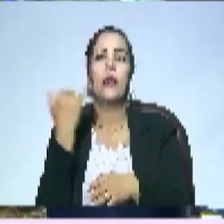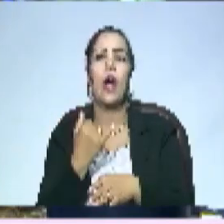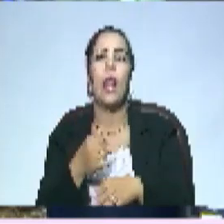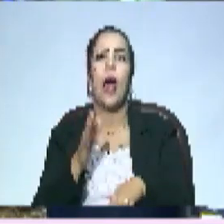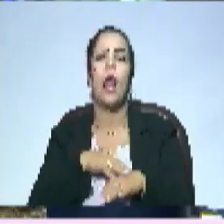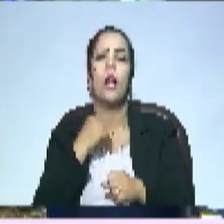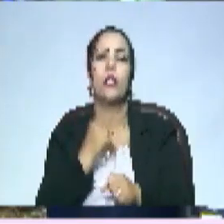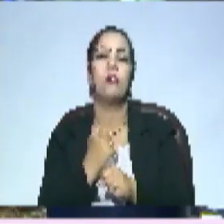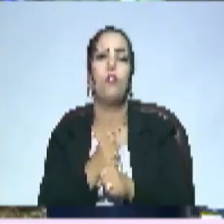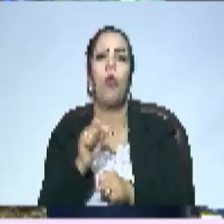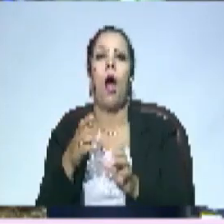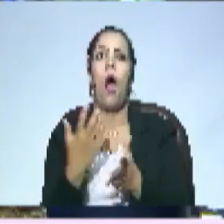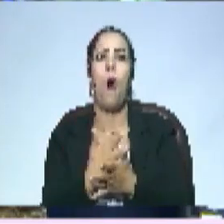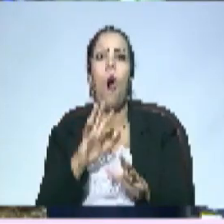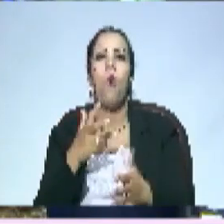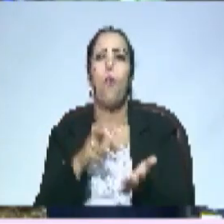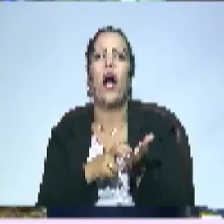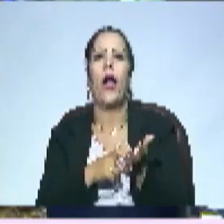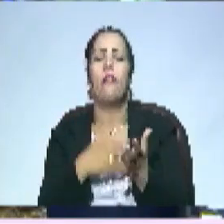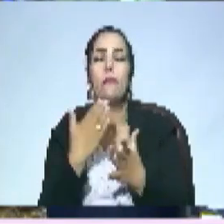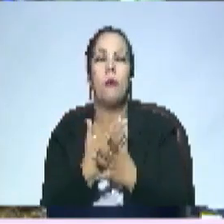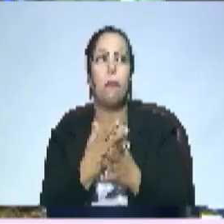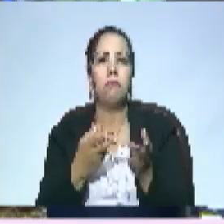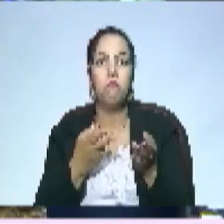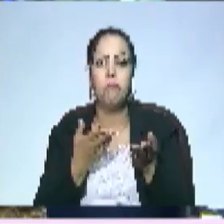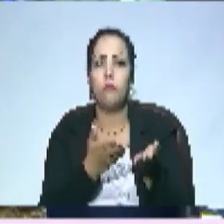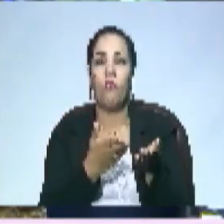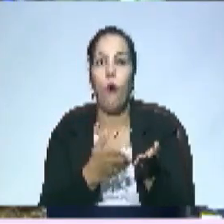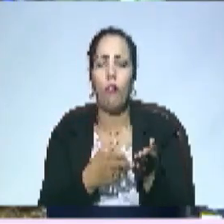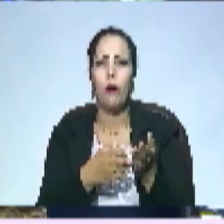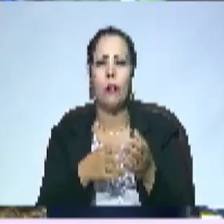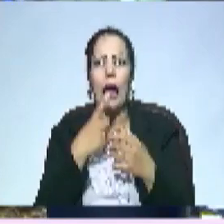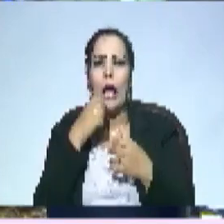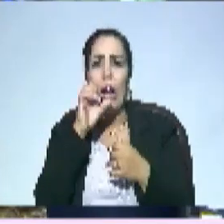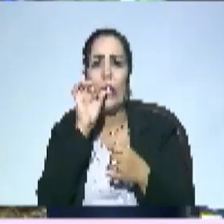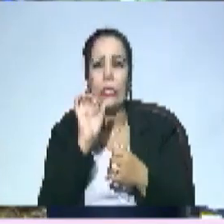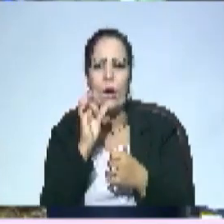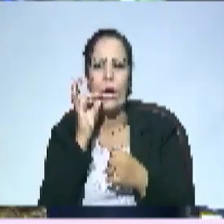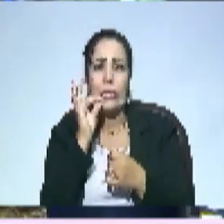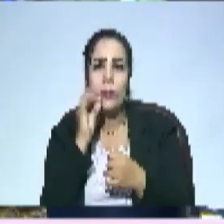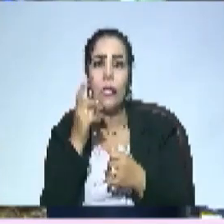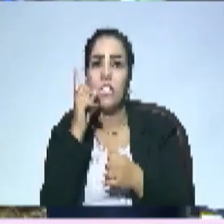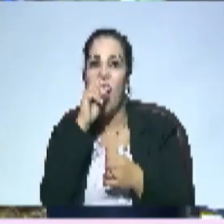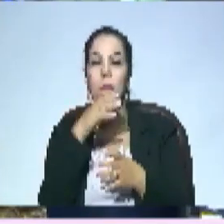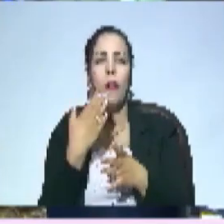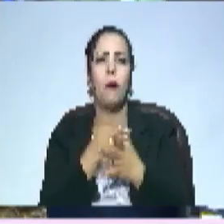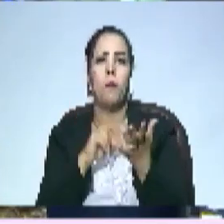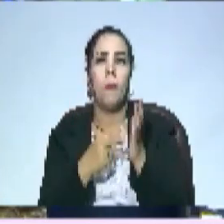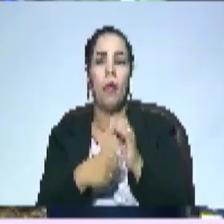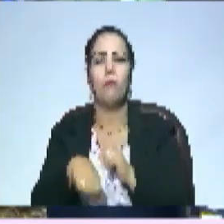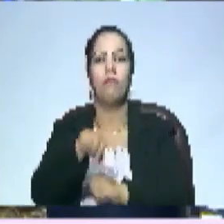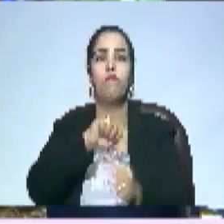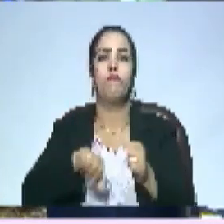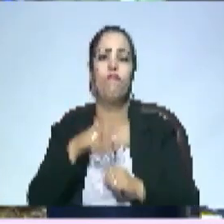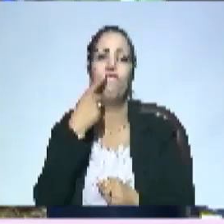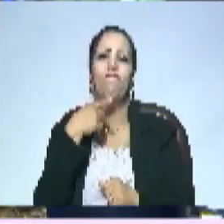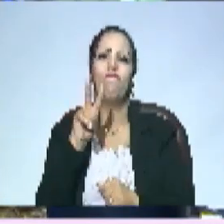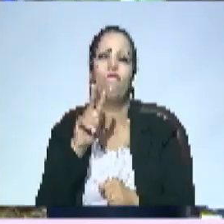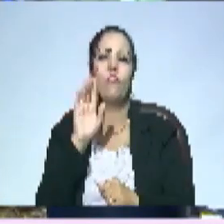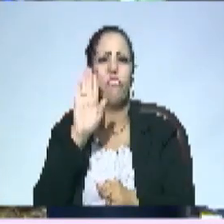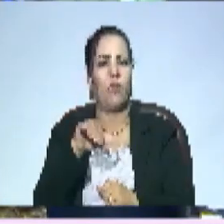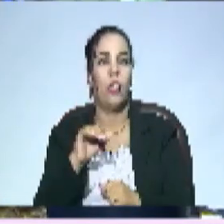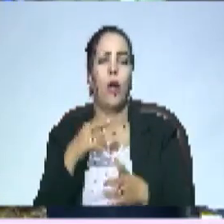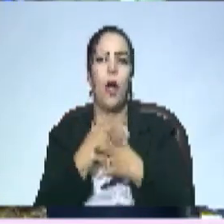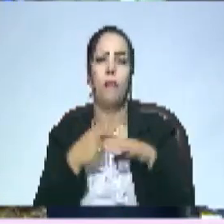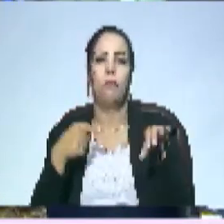نفسه الشغل، او بيبقى خايف ان هي ما تستويش منه، فبيعمل حاجة كده ممكن تقلب معاه بنتيجة عكسية، ان هو ما